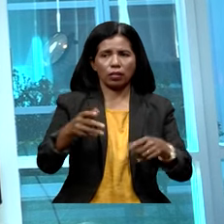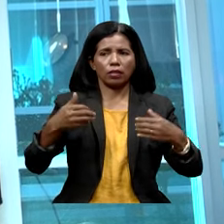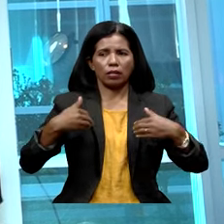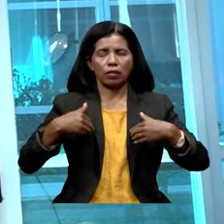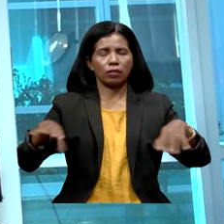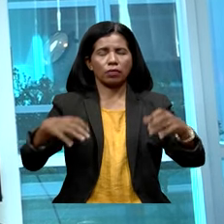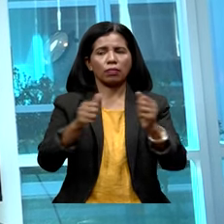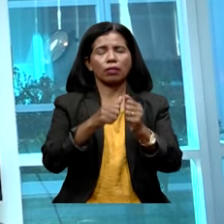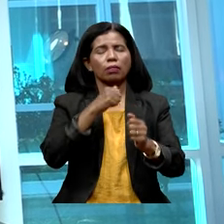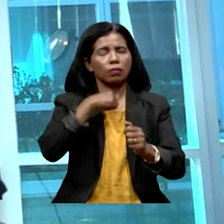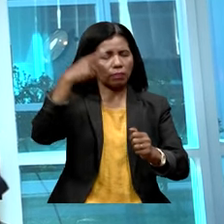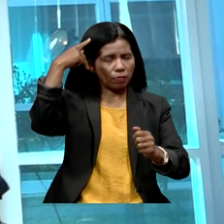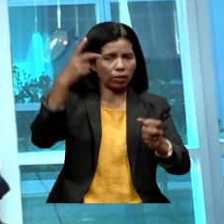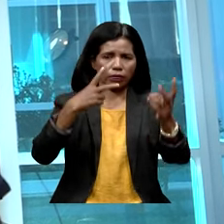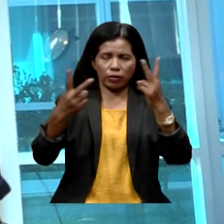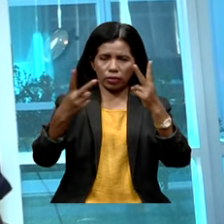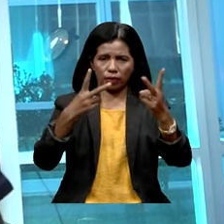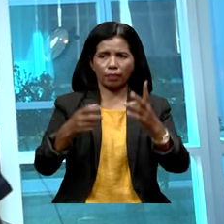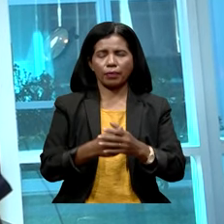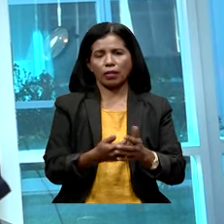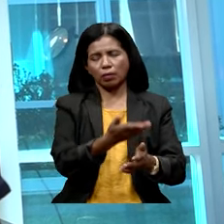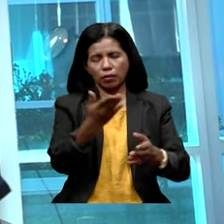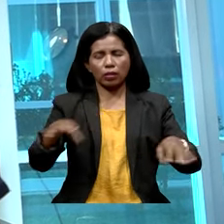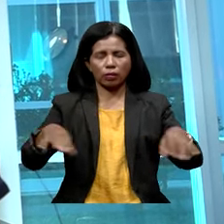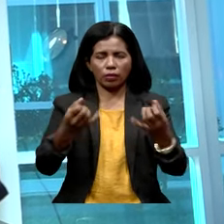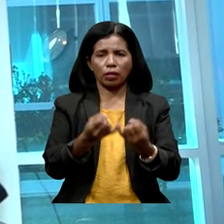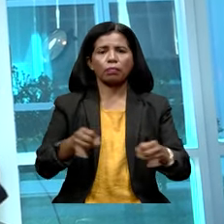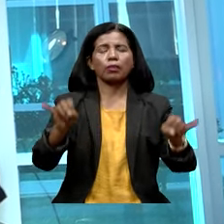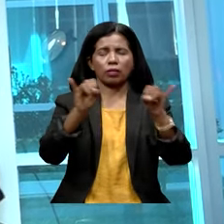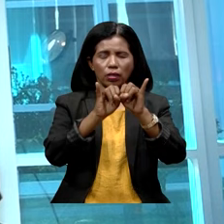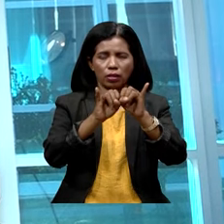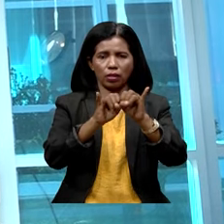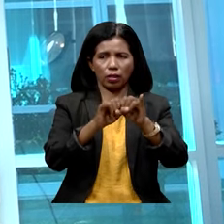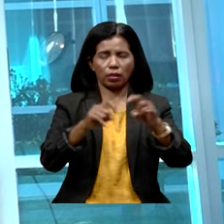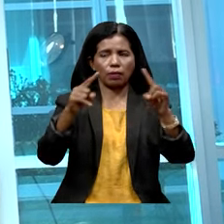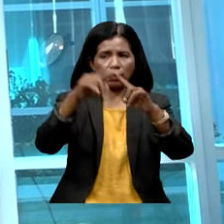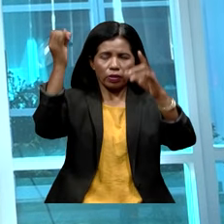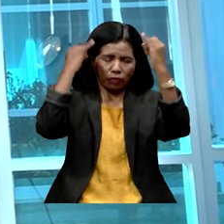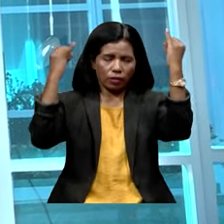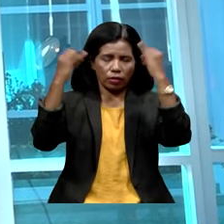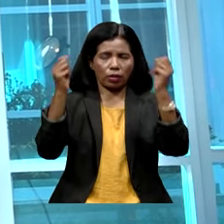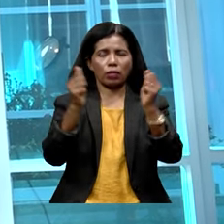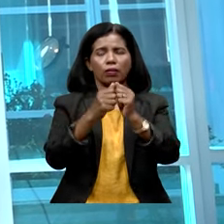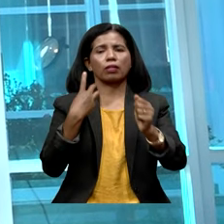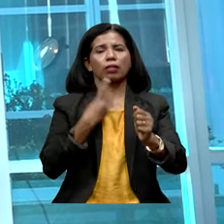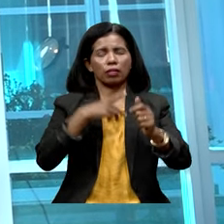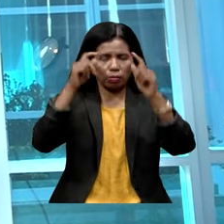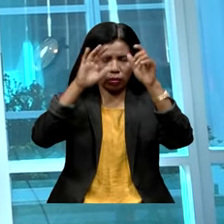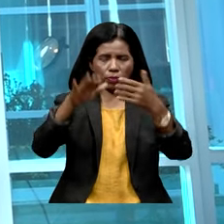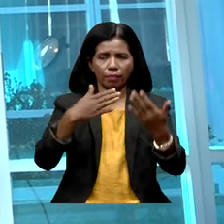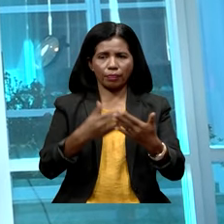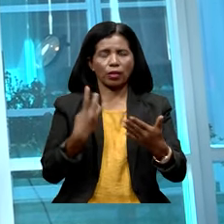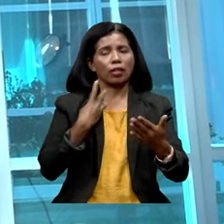lo papa ni visita nabe, yang servis ini importante mas mas ba informasi amni mai di Timor Ensen. Itu pos mas itu